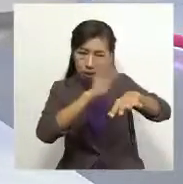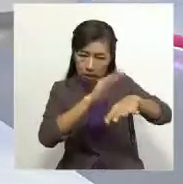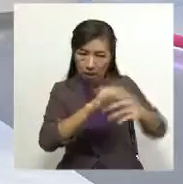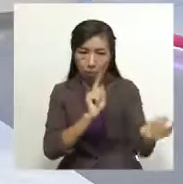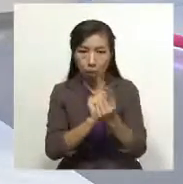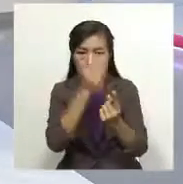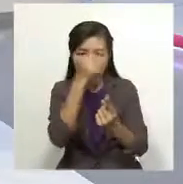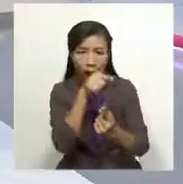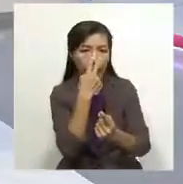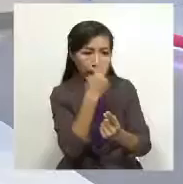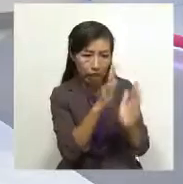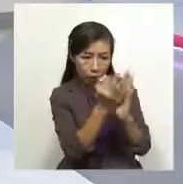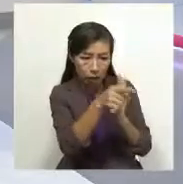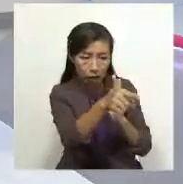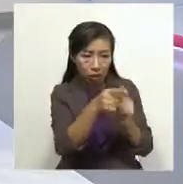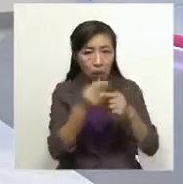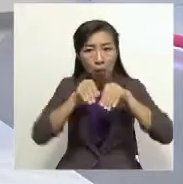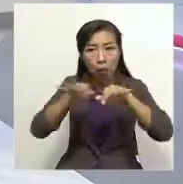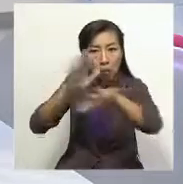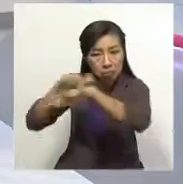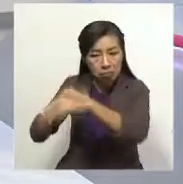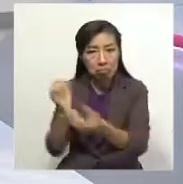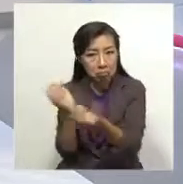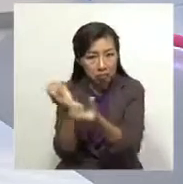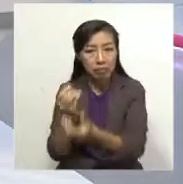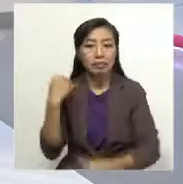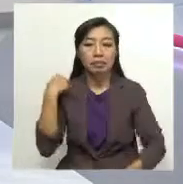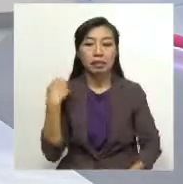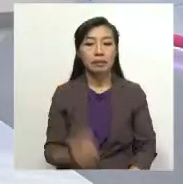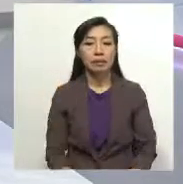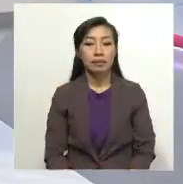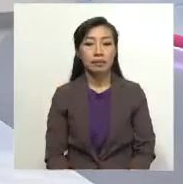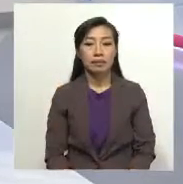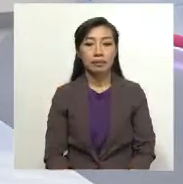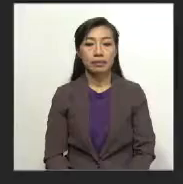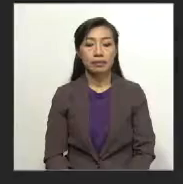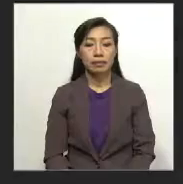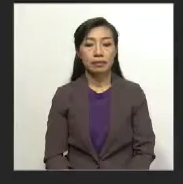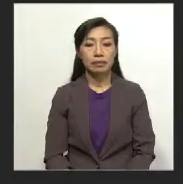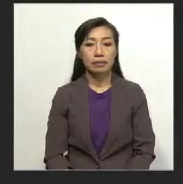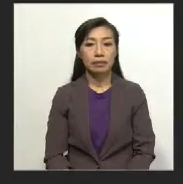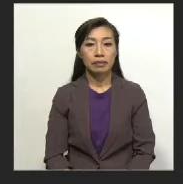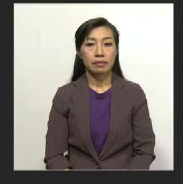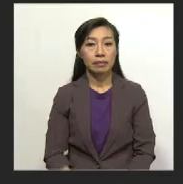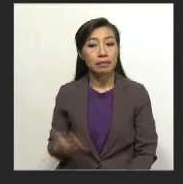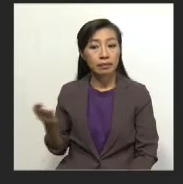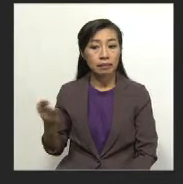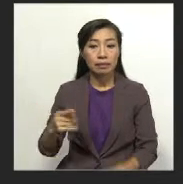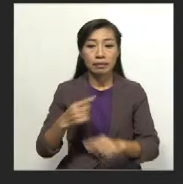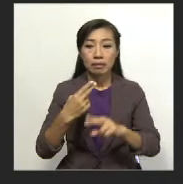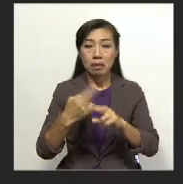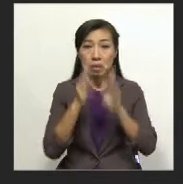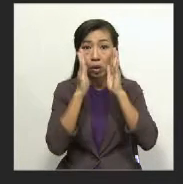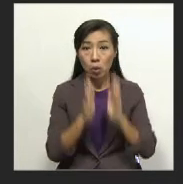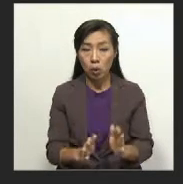อคะที่สอบไปในทางเชิญชวนให้มีการเล่นการพนันนั่นเองโดยพริตตี้หรือว่าเน็ตไอด